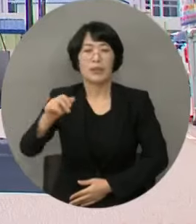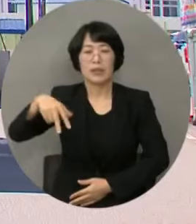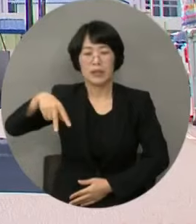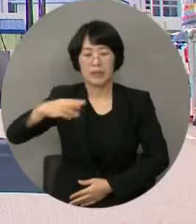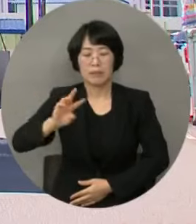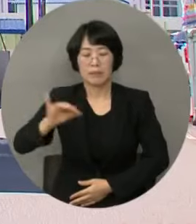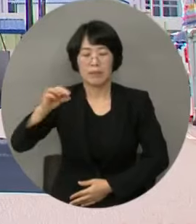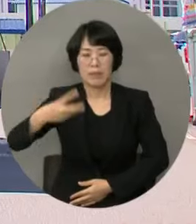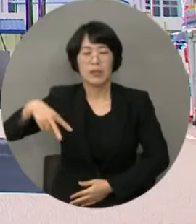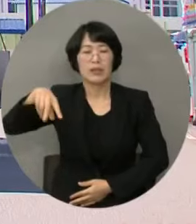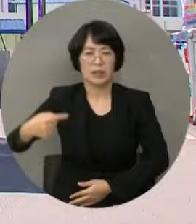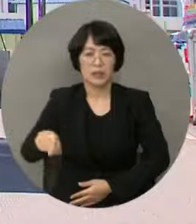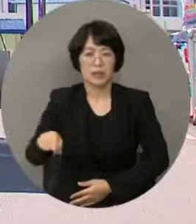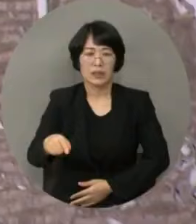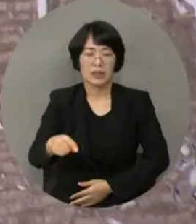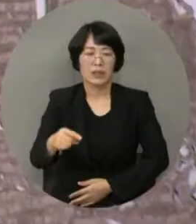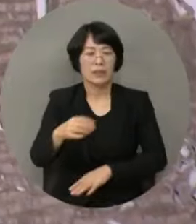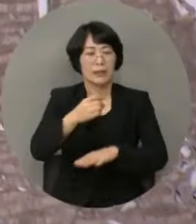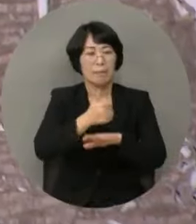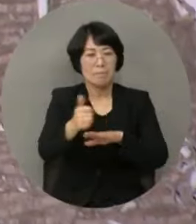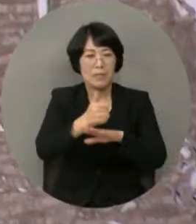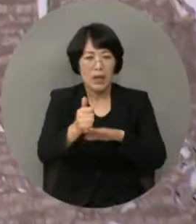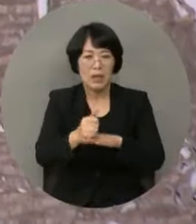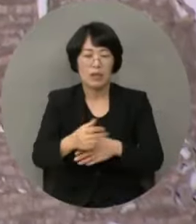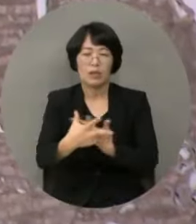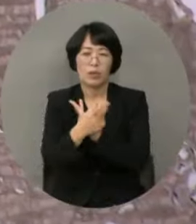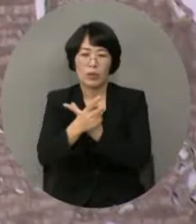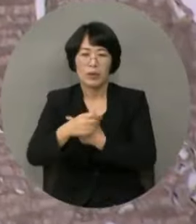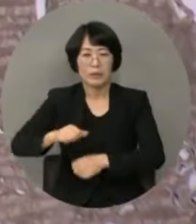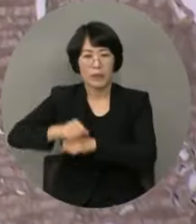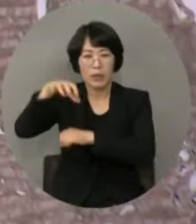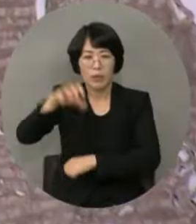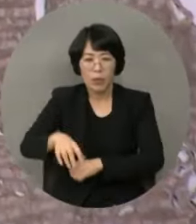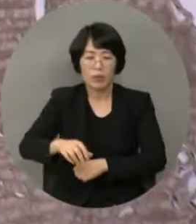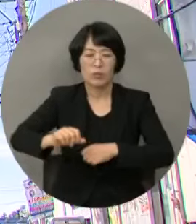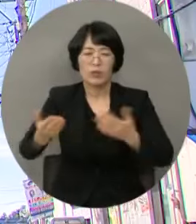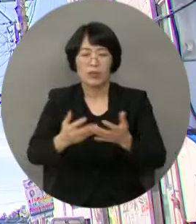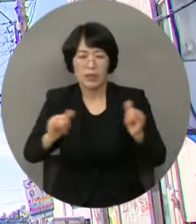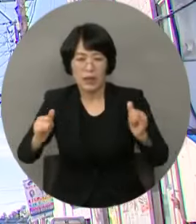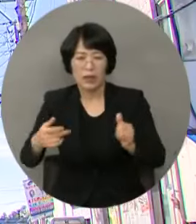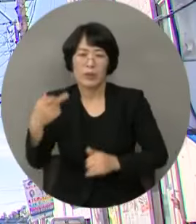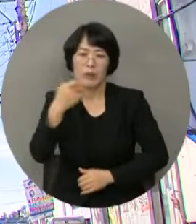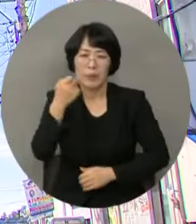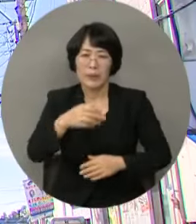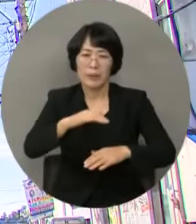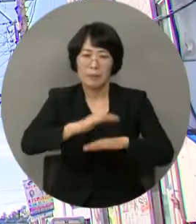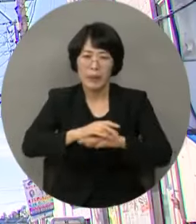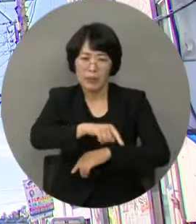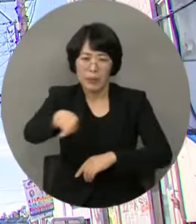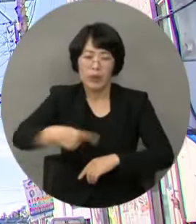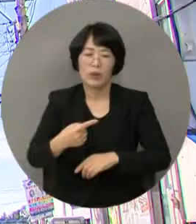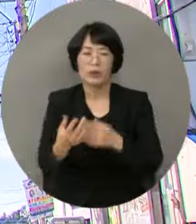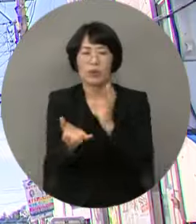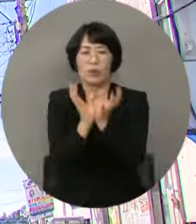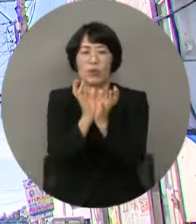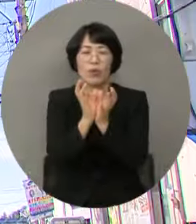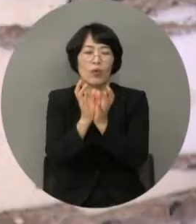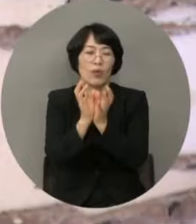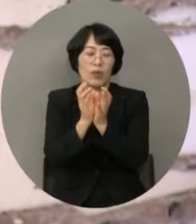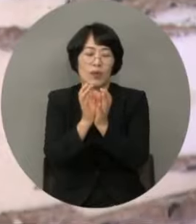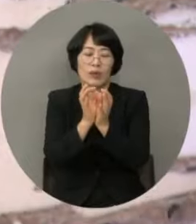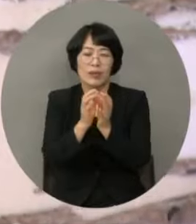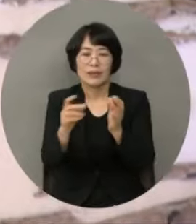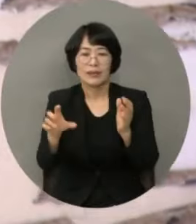아도의 농협창고 외벽에 염과 노동자의 얼굴 신군의 상징인 기 동백을 부조로